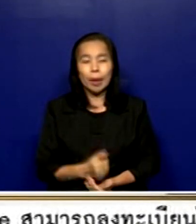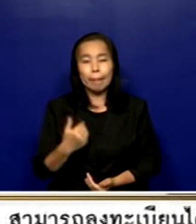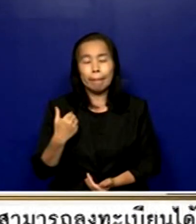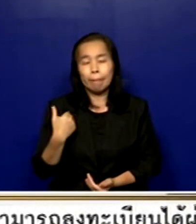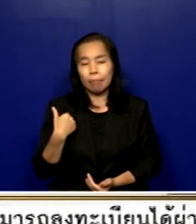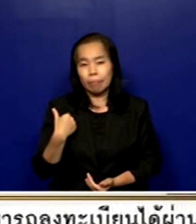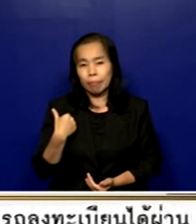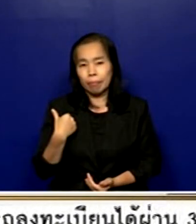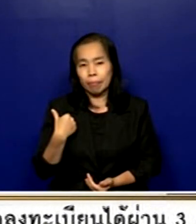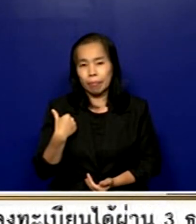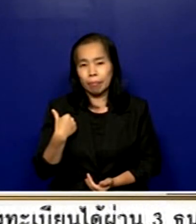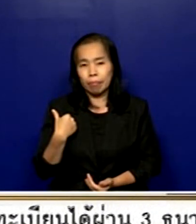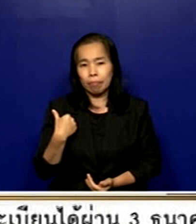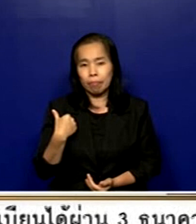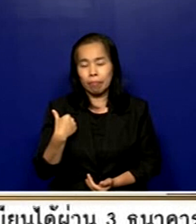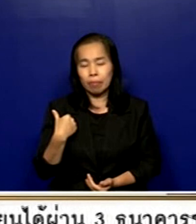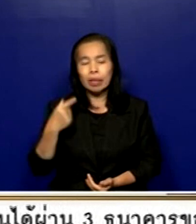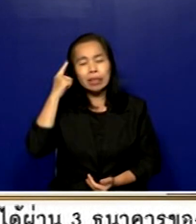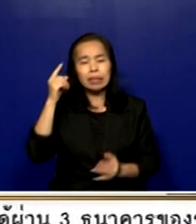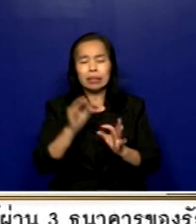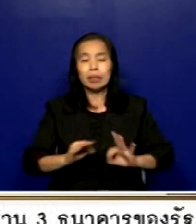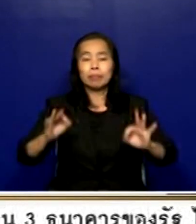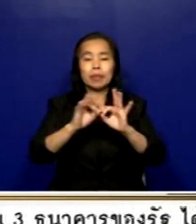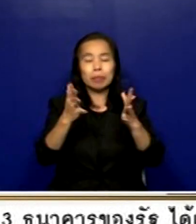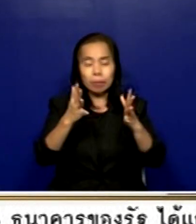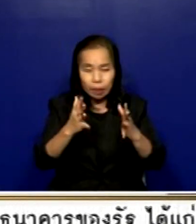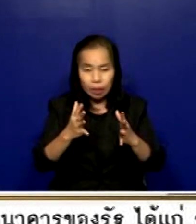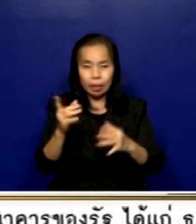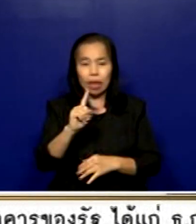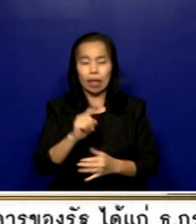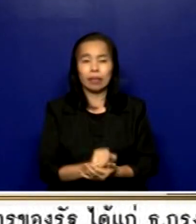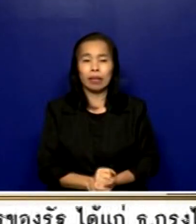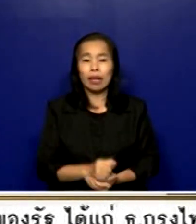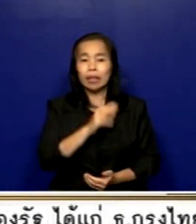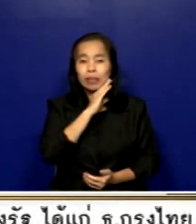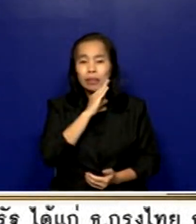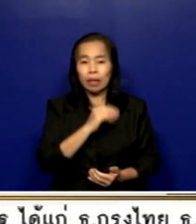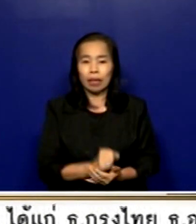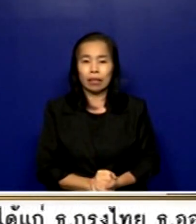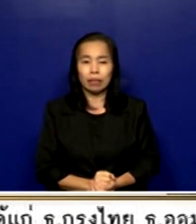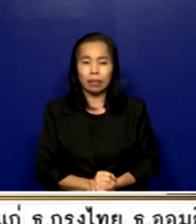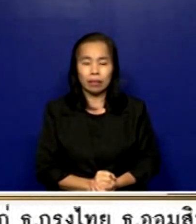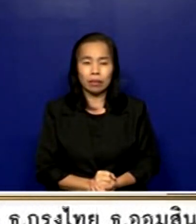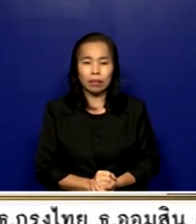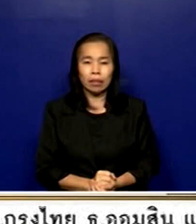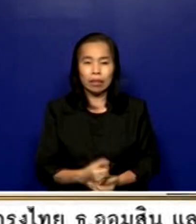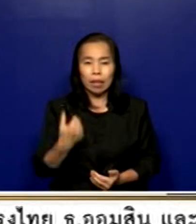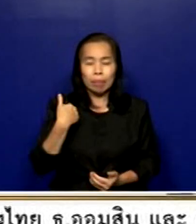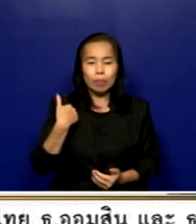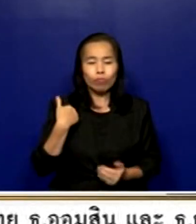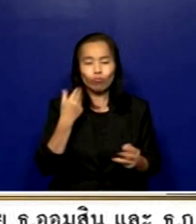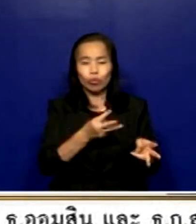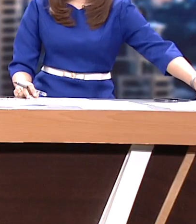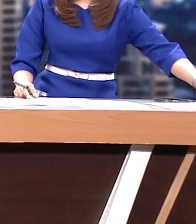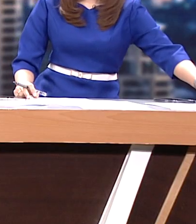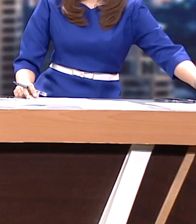งเกียรตินี่นายกพูดอย่างนี้นะครับแล้วก็บอกด้วยว่าข้อมูลเดิมซ้ำซากไม่มีเรื่องใหม ่ นะ ครับ เหลือเ